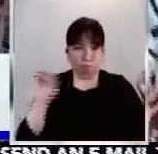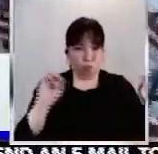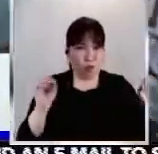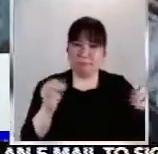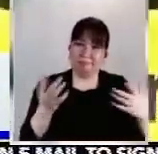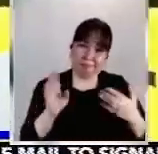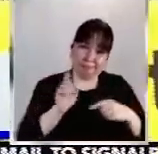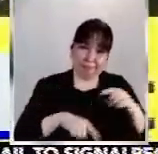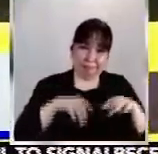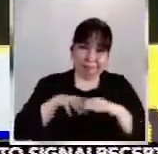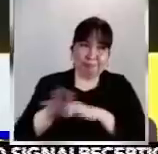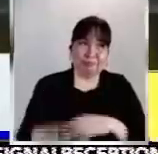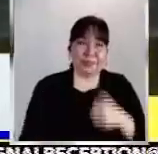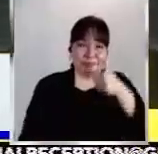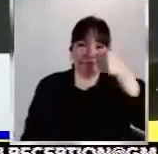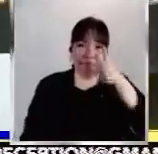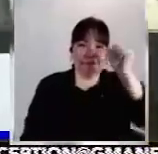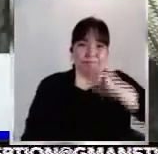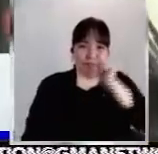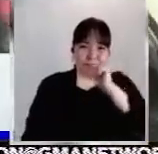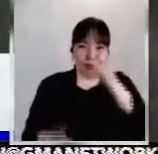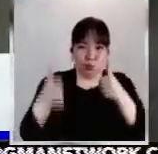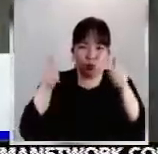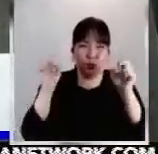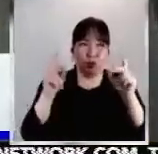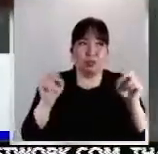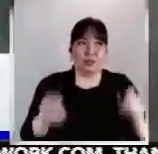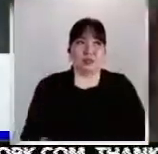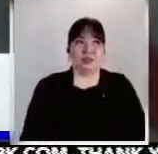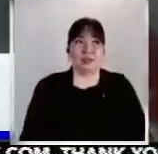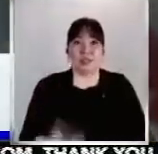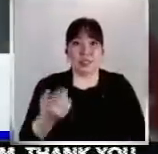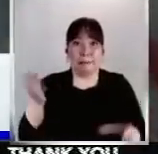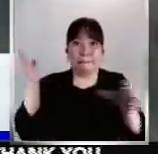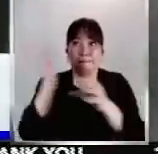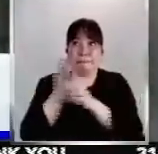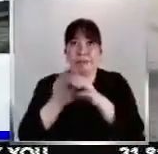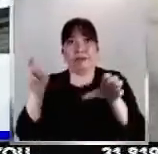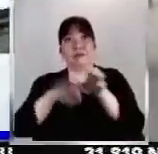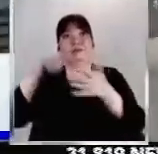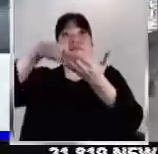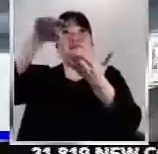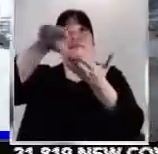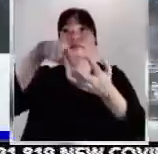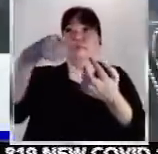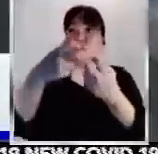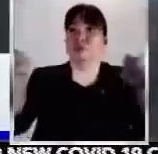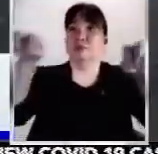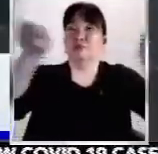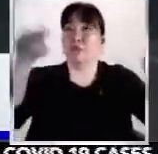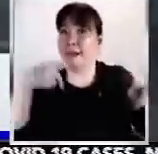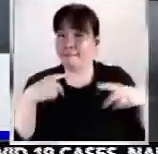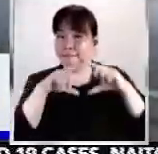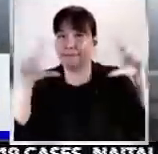Wala pong problema. Inaakyat pati mga bus para masigurong lahat ng sakay ay may dalang vaccination card. Pero kung may sapat